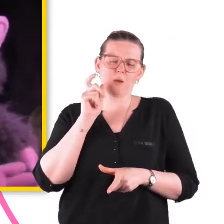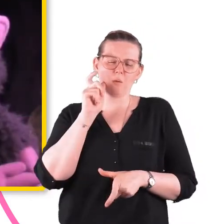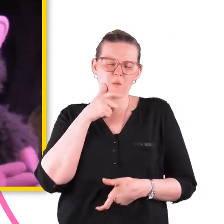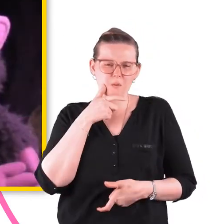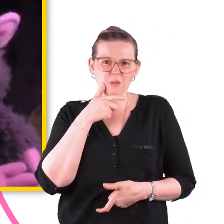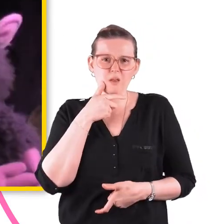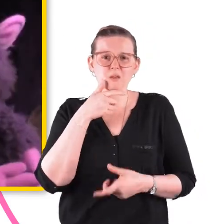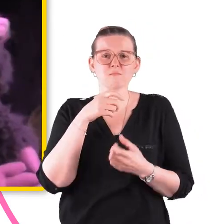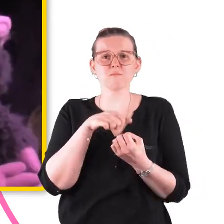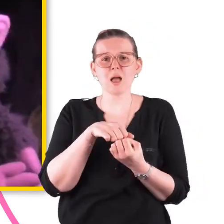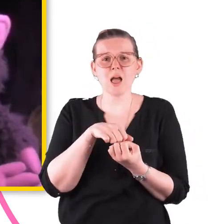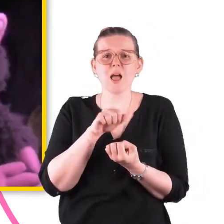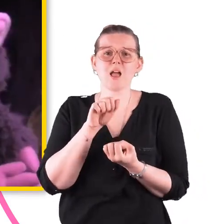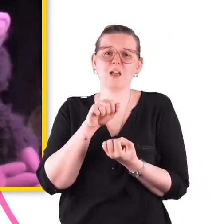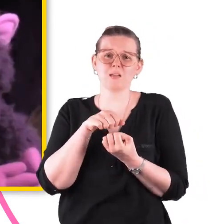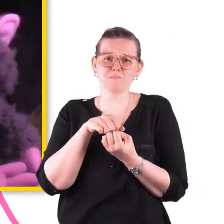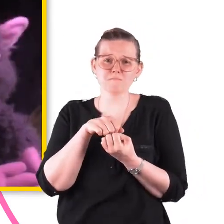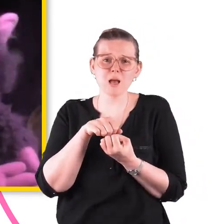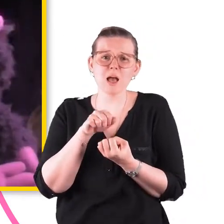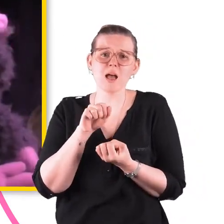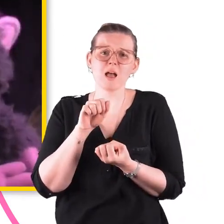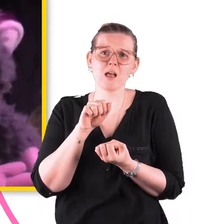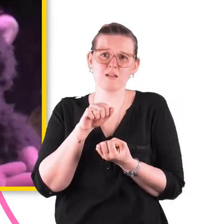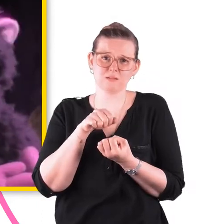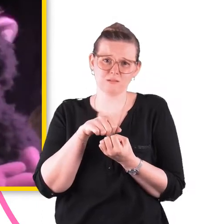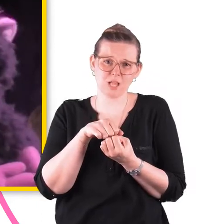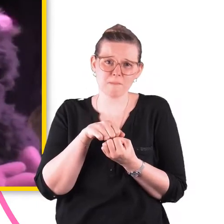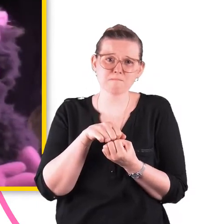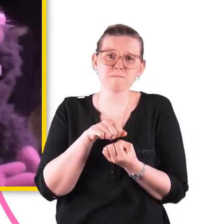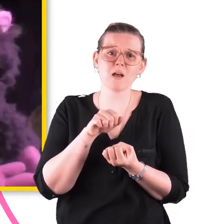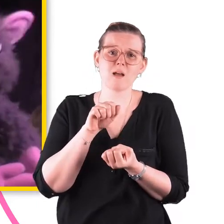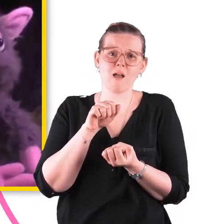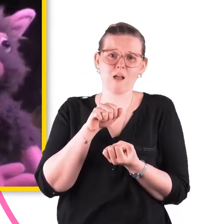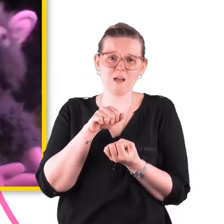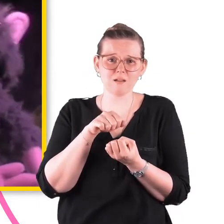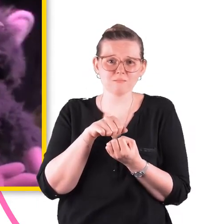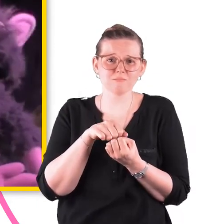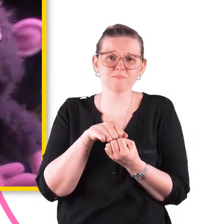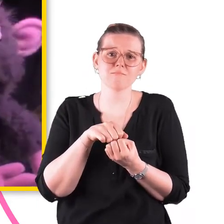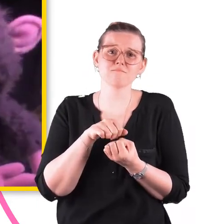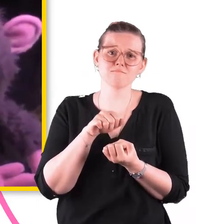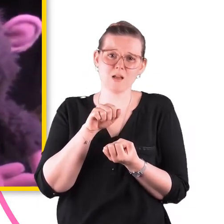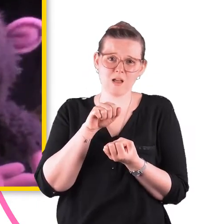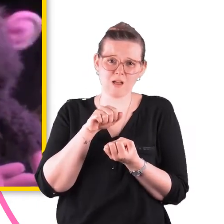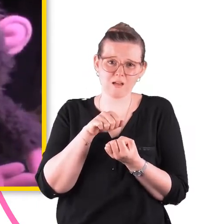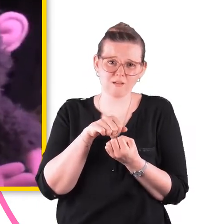Mäh, mäh, mäh,